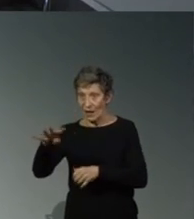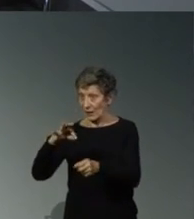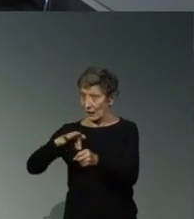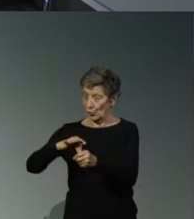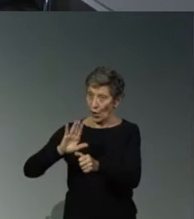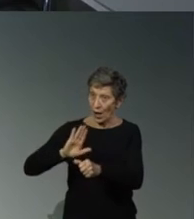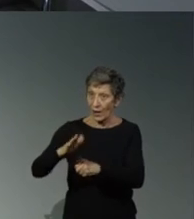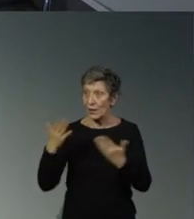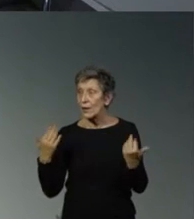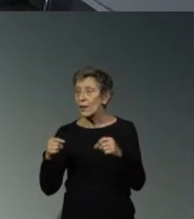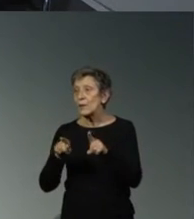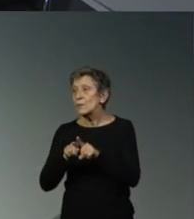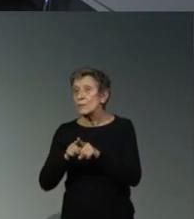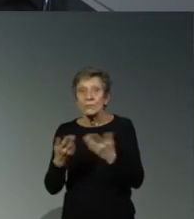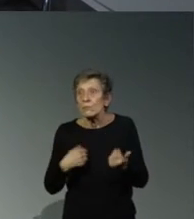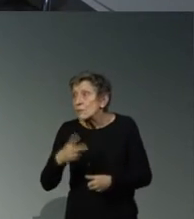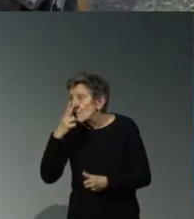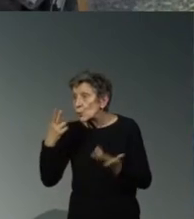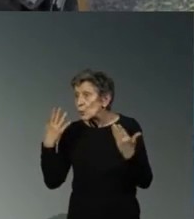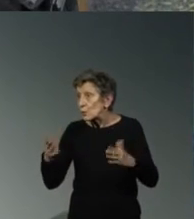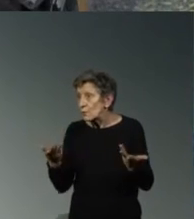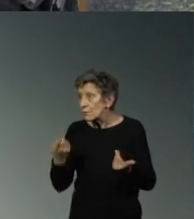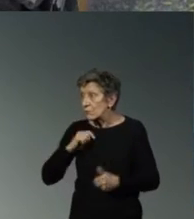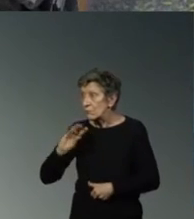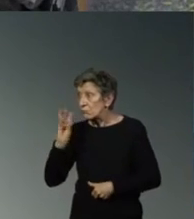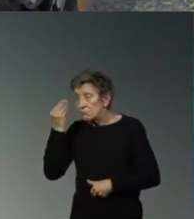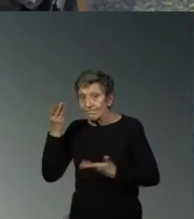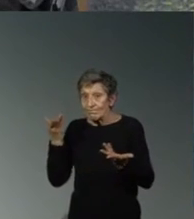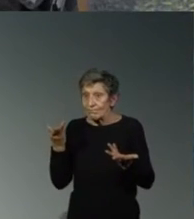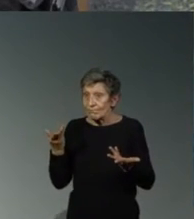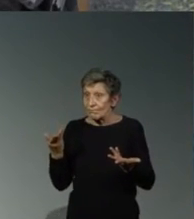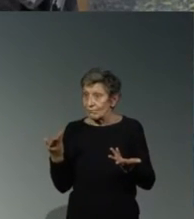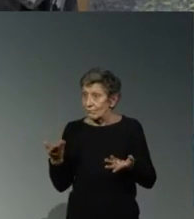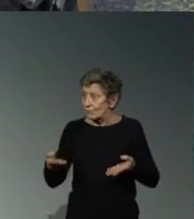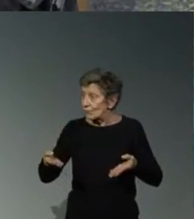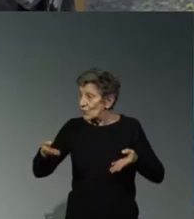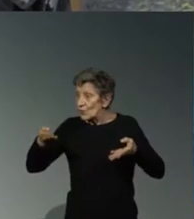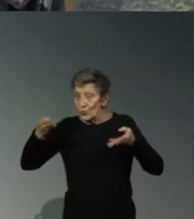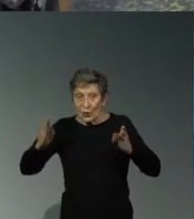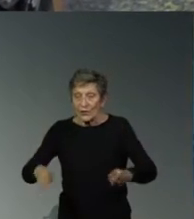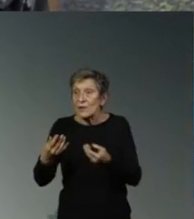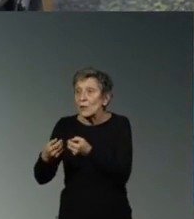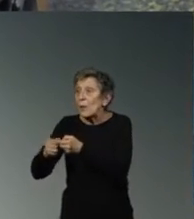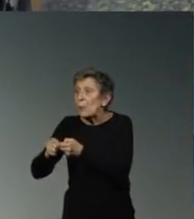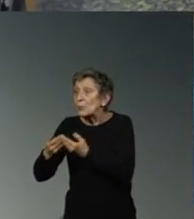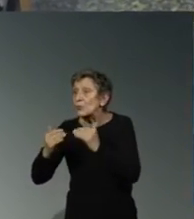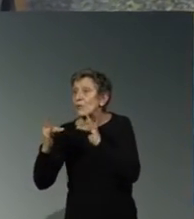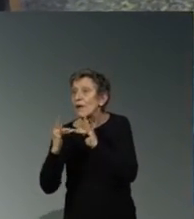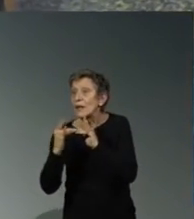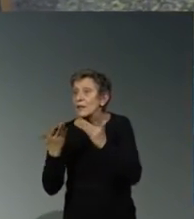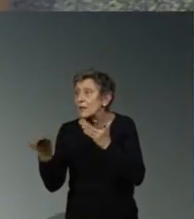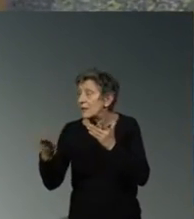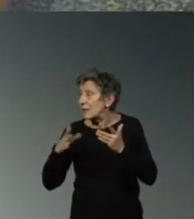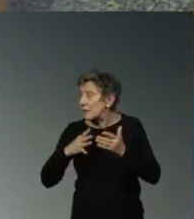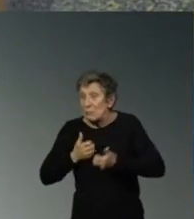forcément de Russie vont venir des... Et on l'a vu, hein, parce qu'on a appris officiellement cette semaine que l'affaire des puces de lit avait été gonflée par des tas